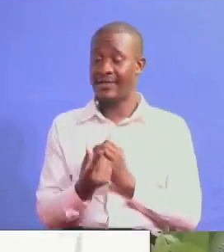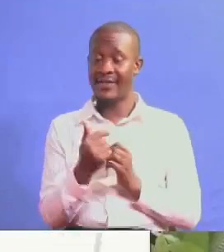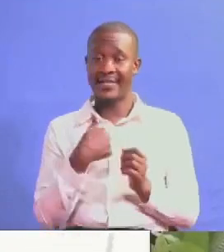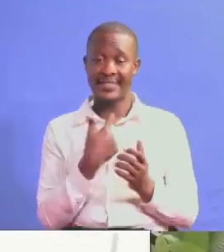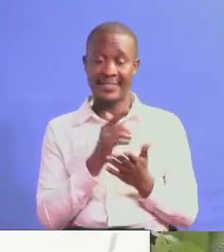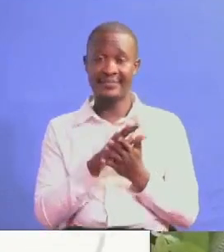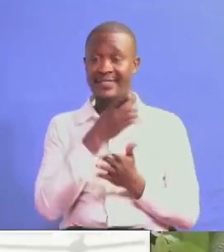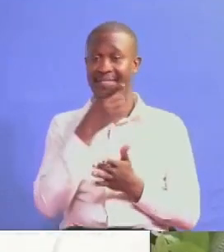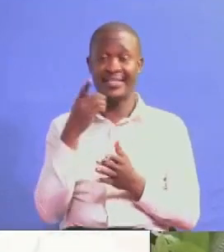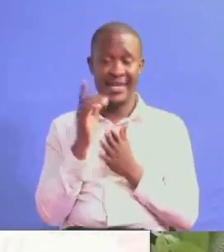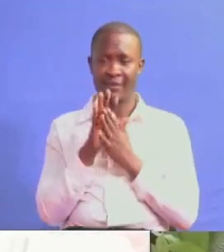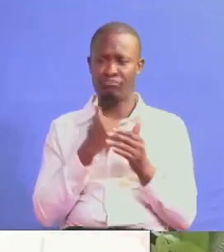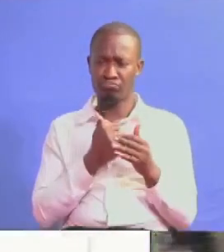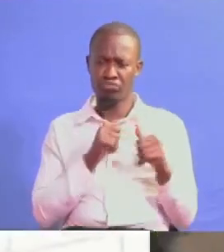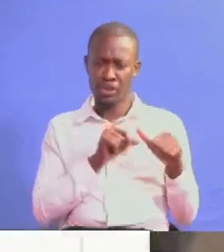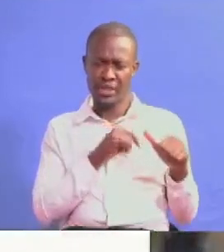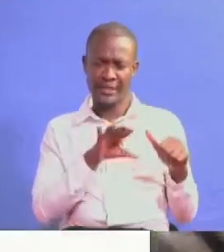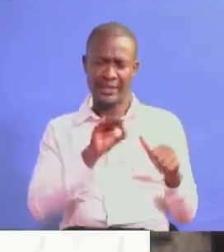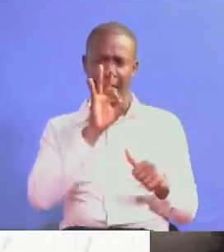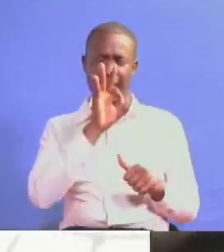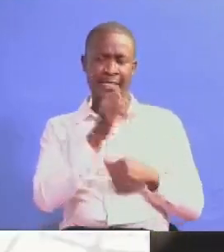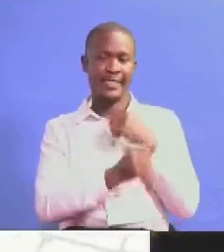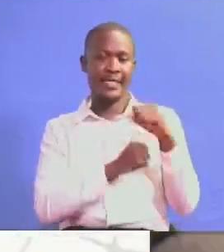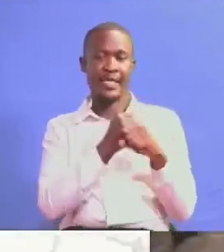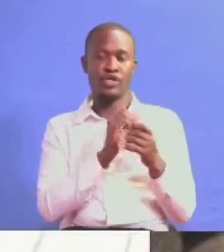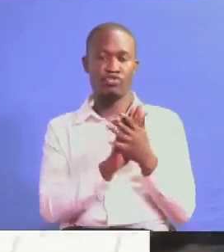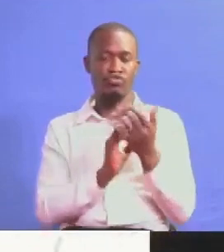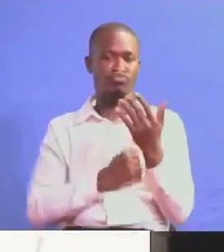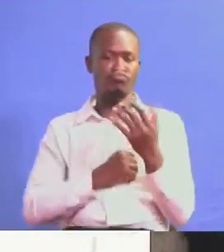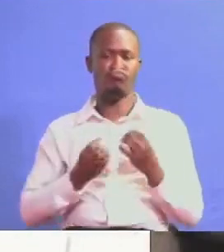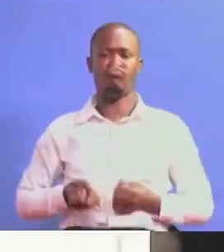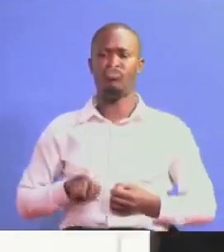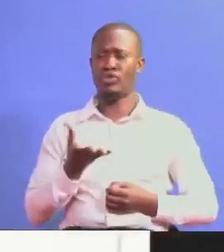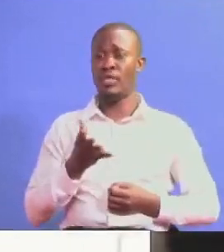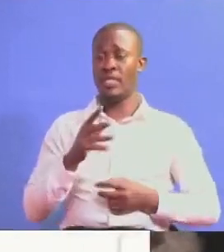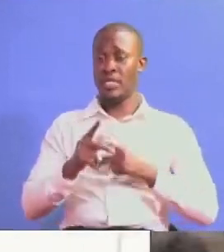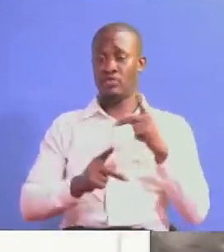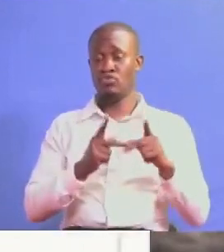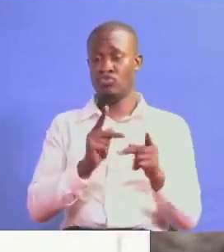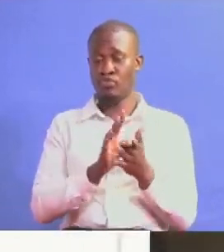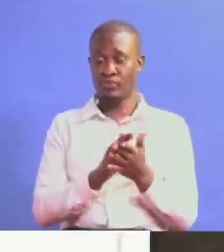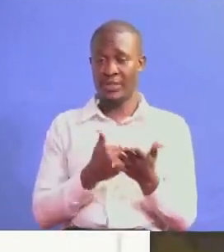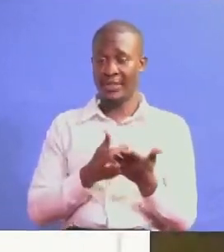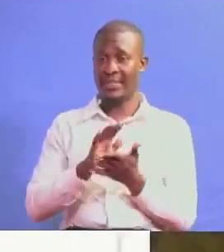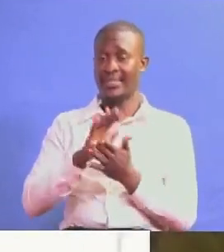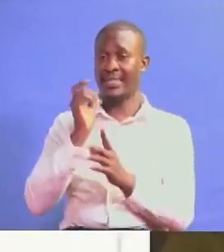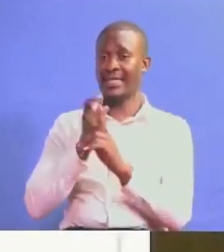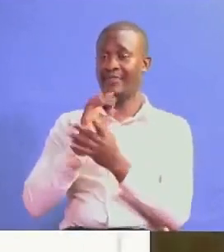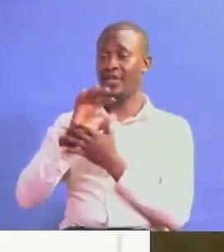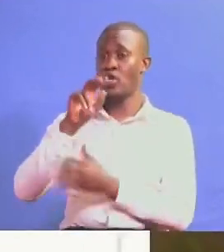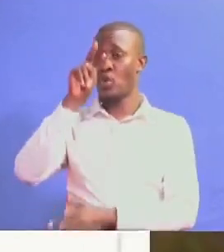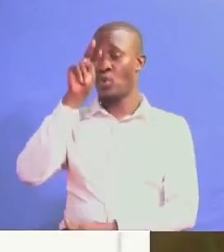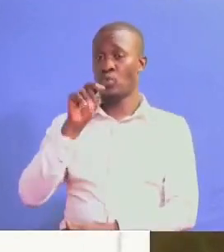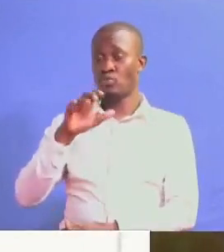drought resistant and take 3 years to mature. This process was launched at Dabaso in Kilifi North